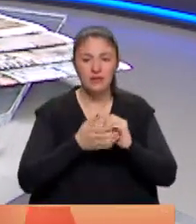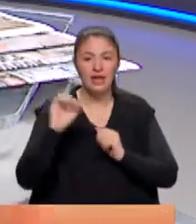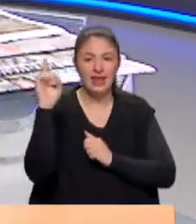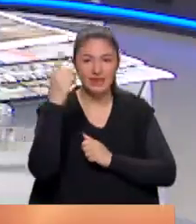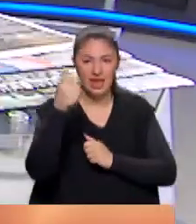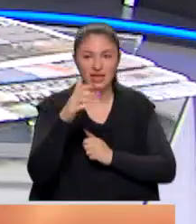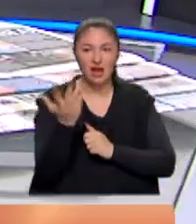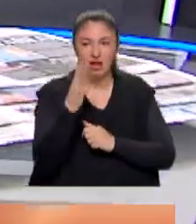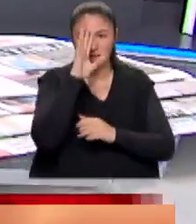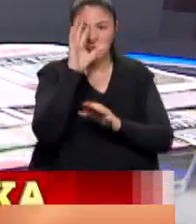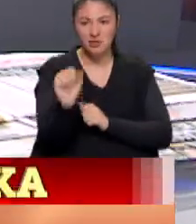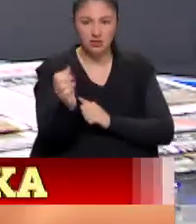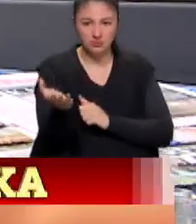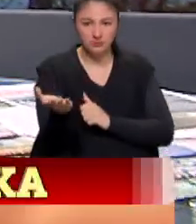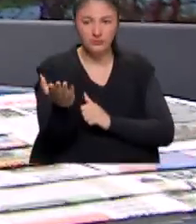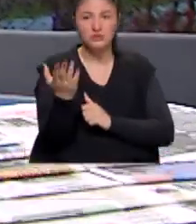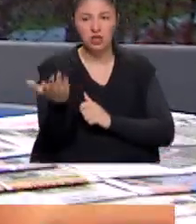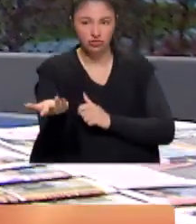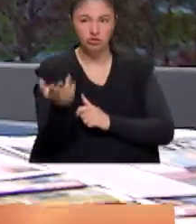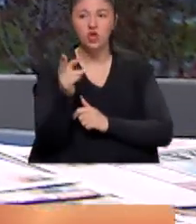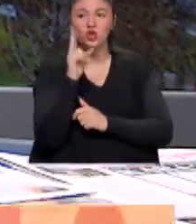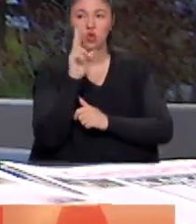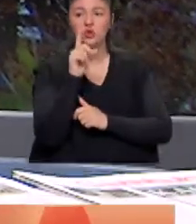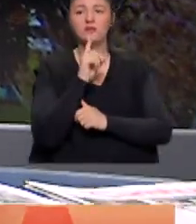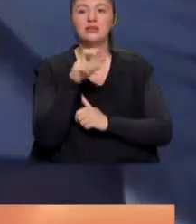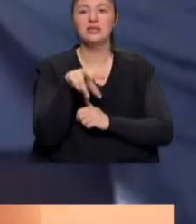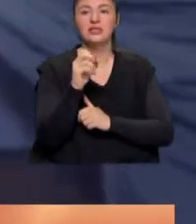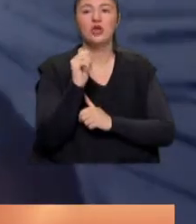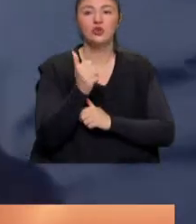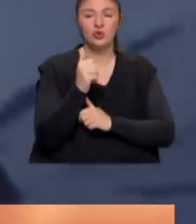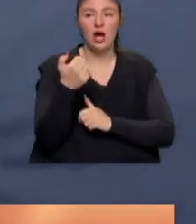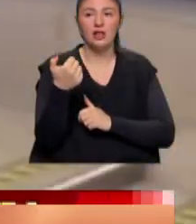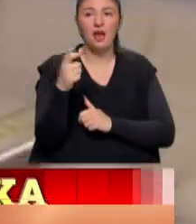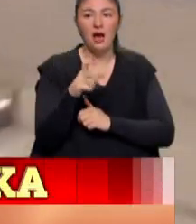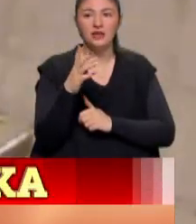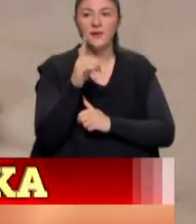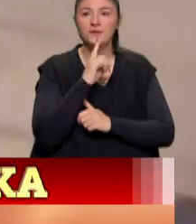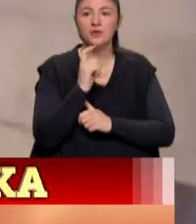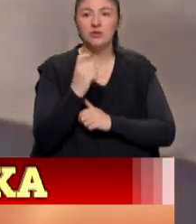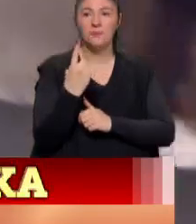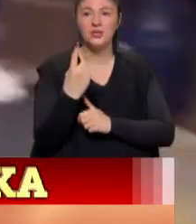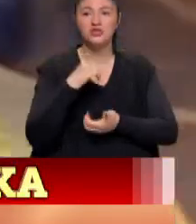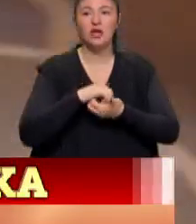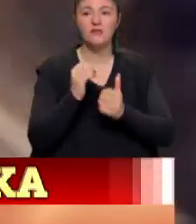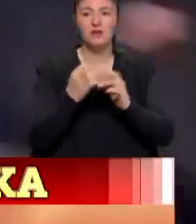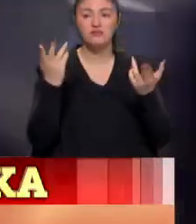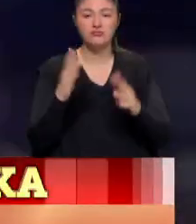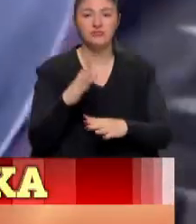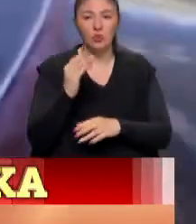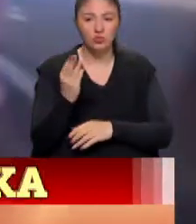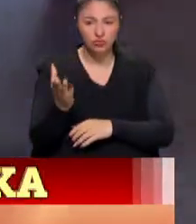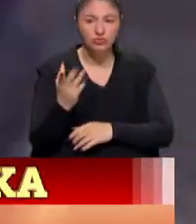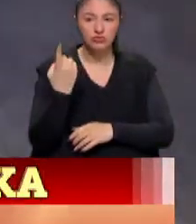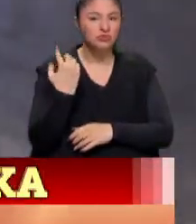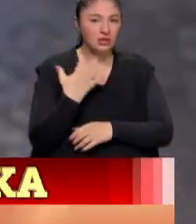daha İstanbul'da yakalandı. İşte son 180 günde 6 ayda 191 çete çökertildiğini